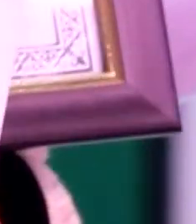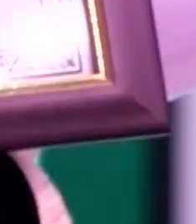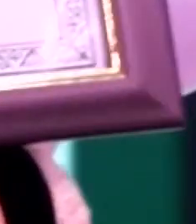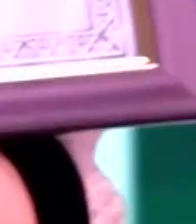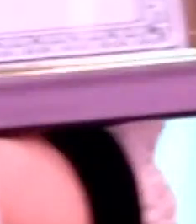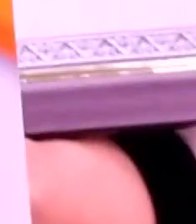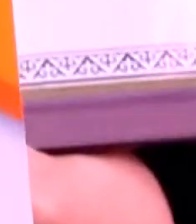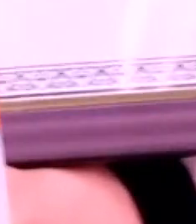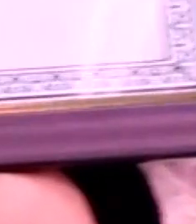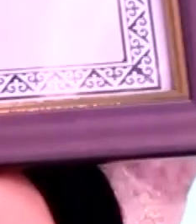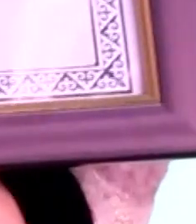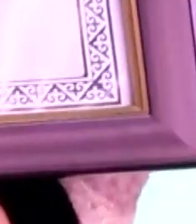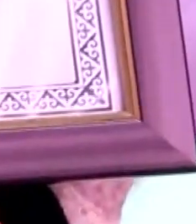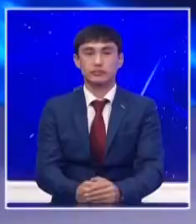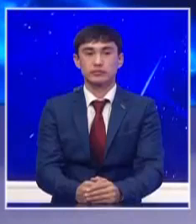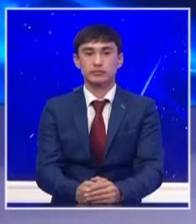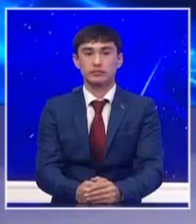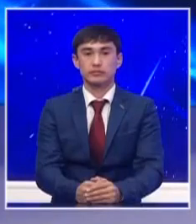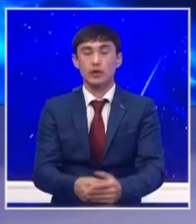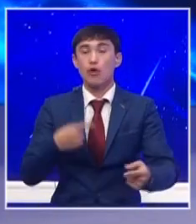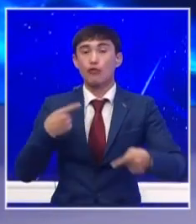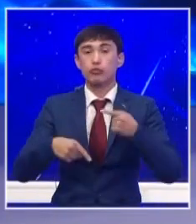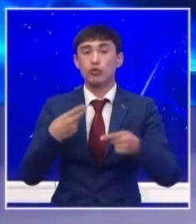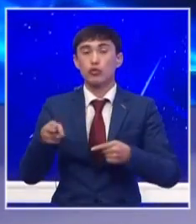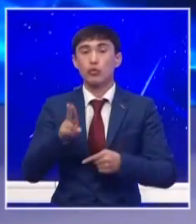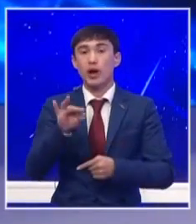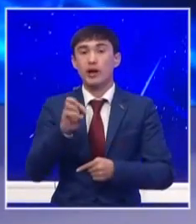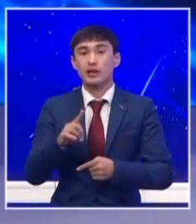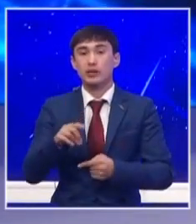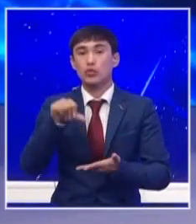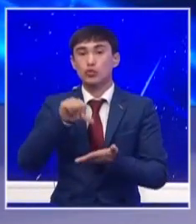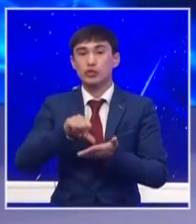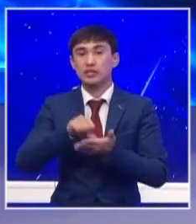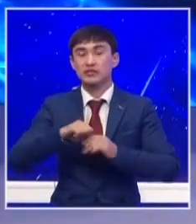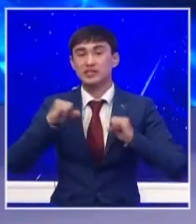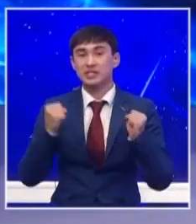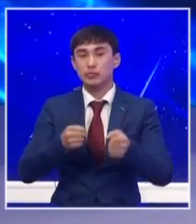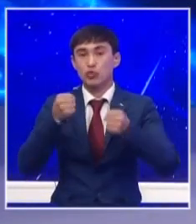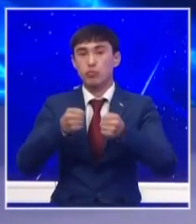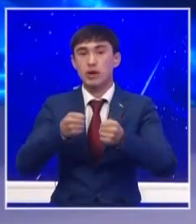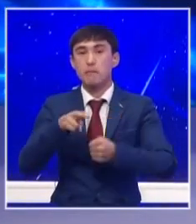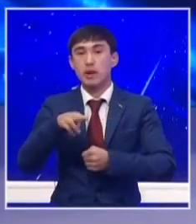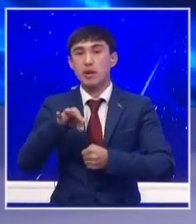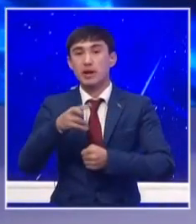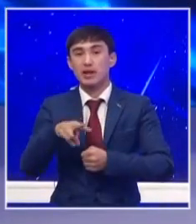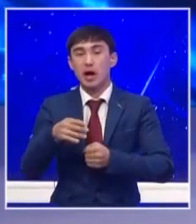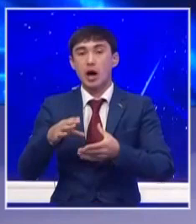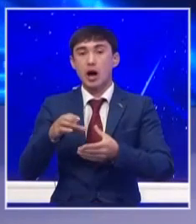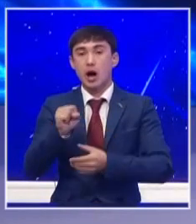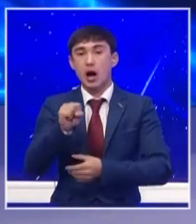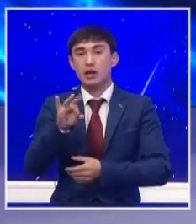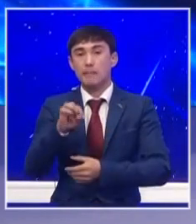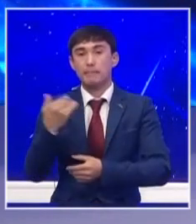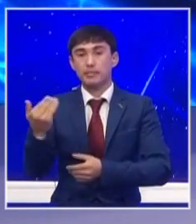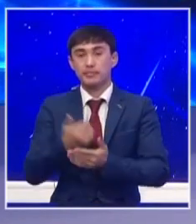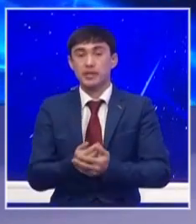берег Актан телеканал тсу футбольный клуб Кайрат примет участие в зимнем кубке премьер-лиги в Объединённых Арабских